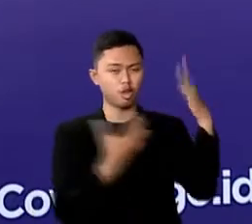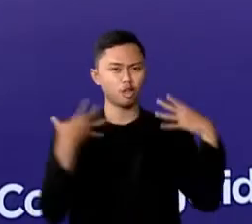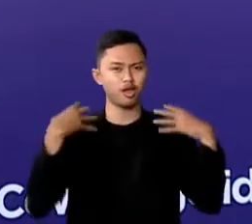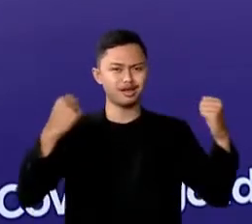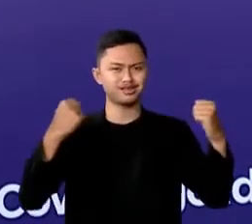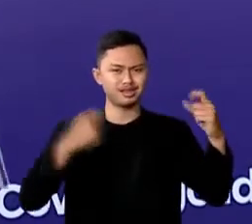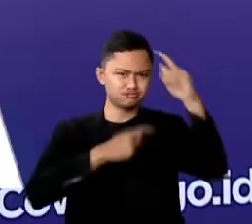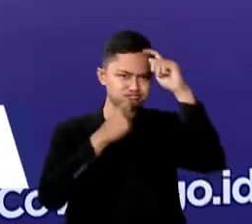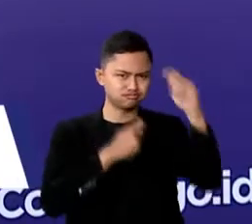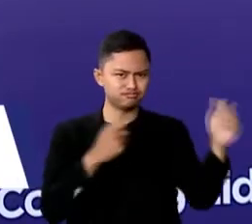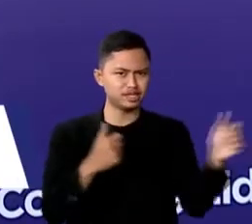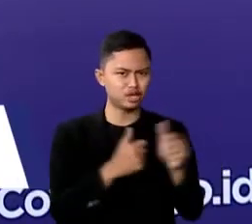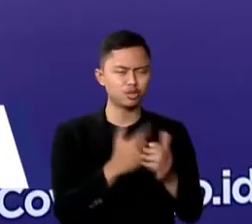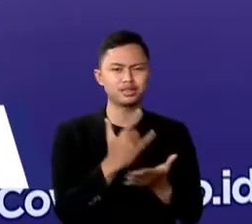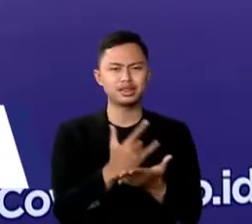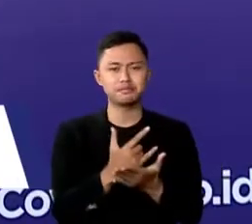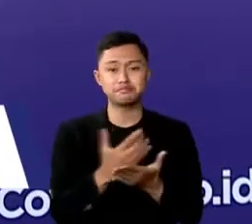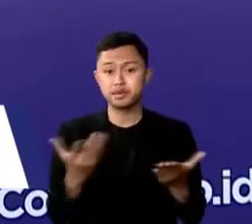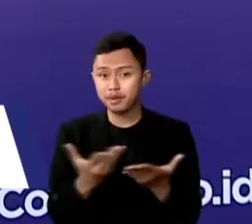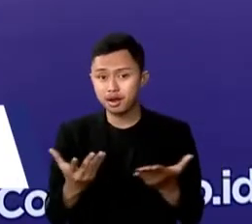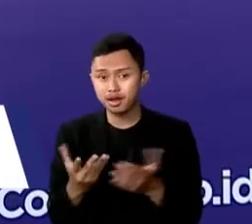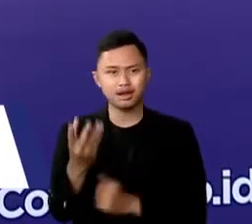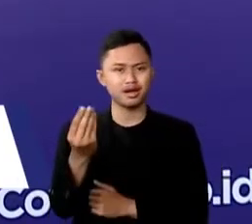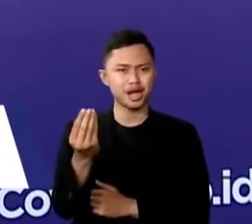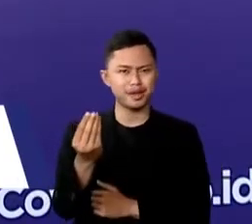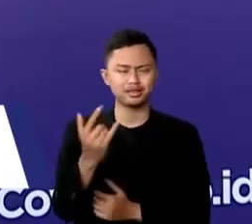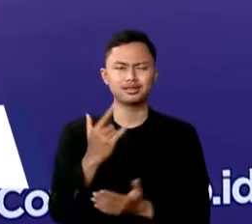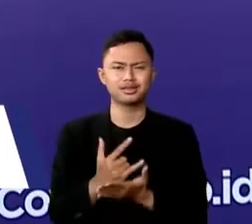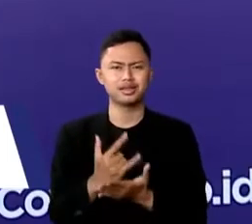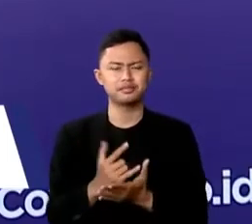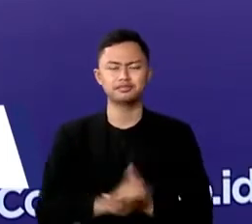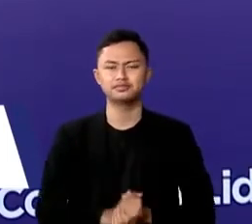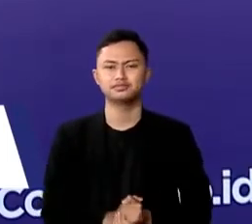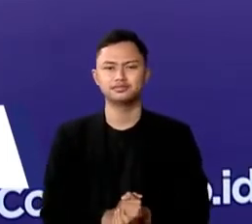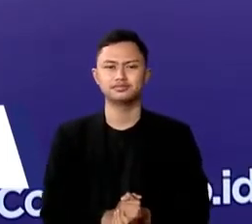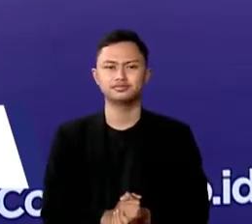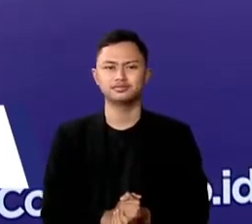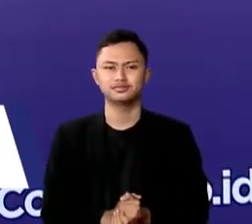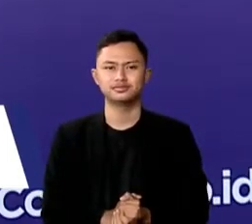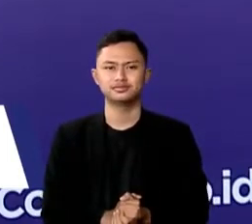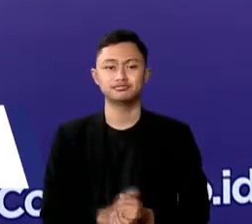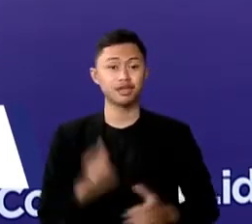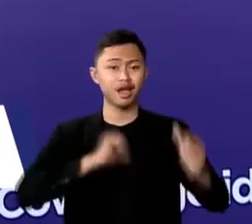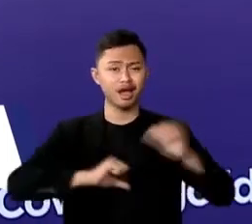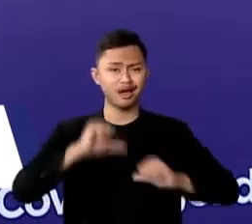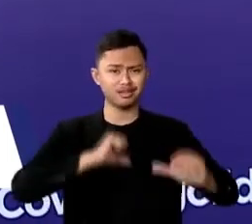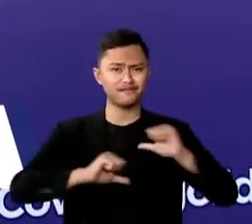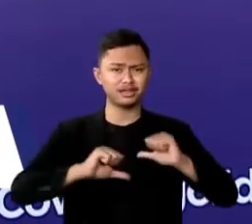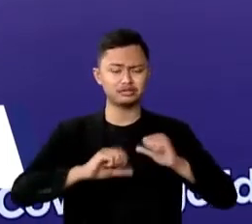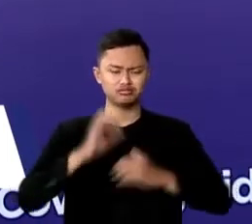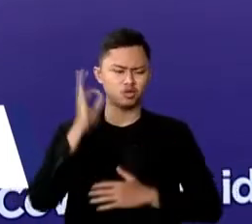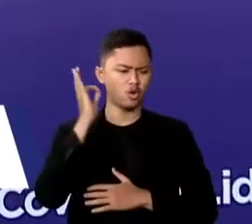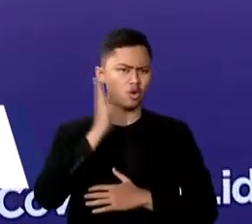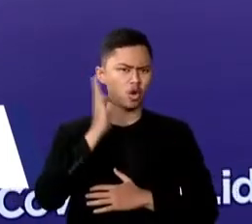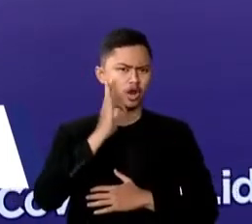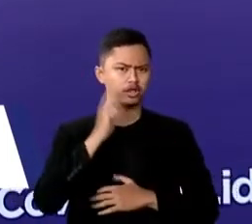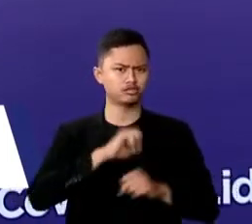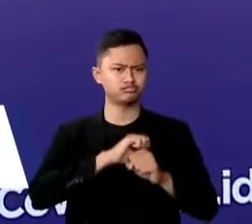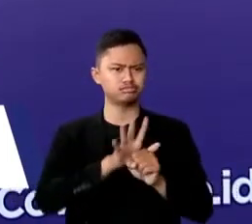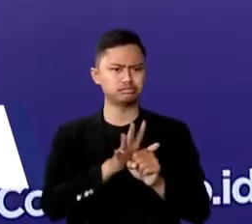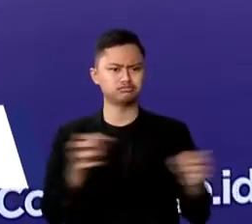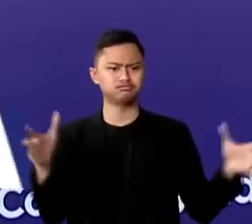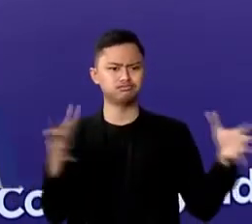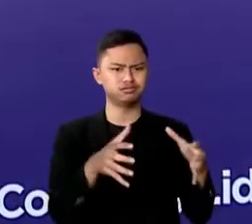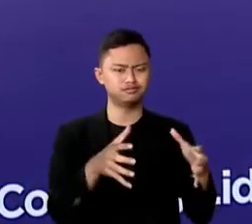menerapkan protokol kesehatan kapanpun dan dimanapun serta jangan lupa untuk mengurai kegiatan yang bisa berpotensi untuk menimbulkan